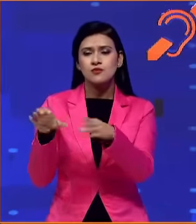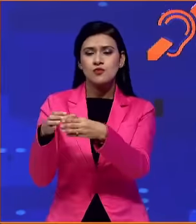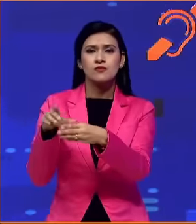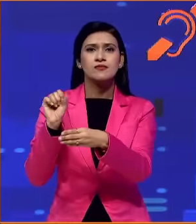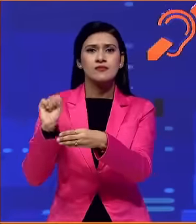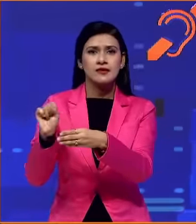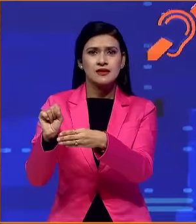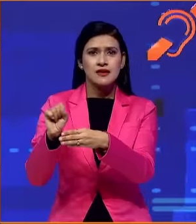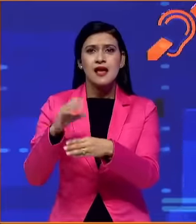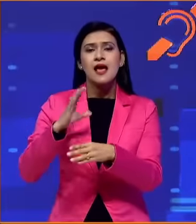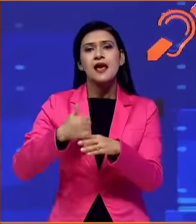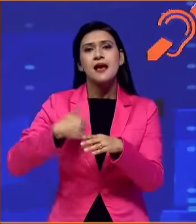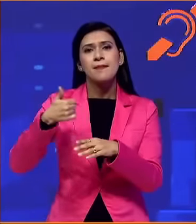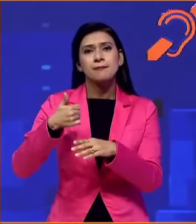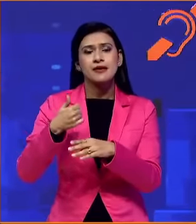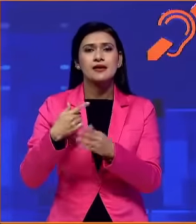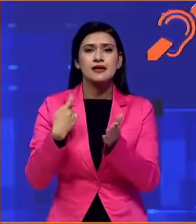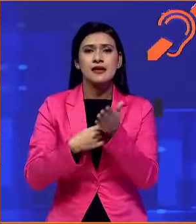मेंकैप्टनहैं।